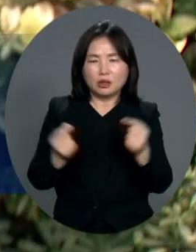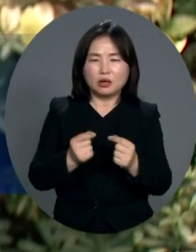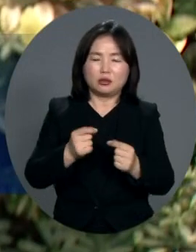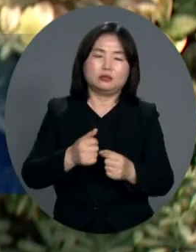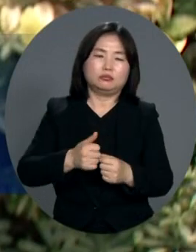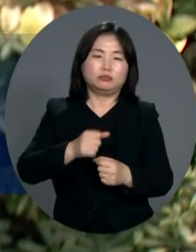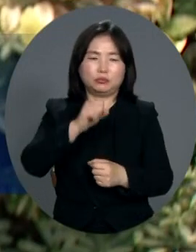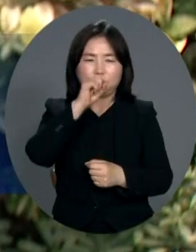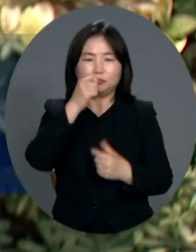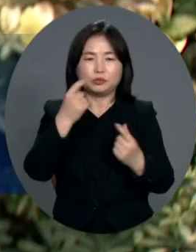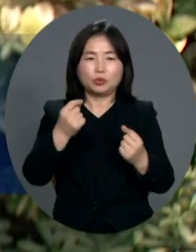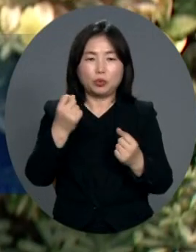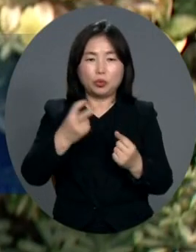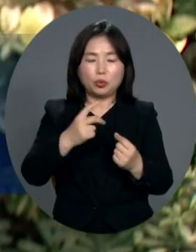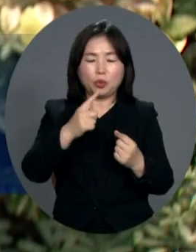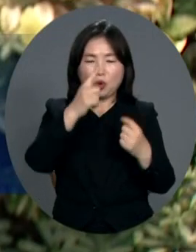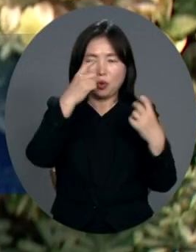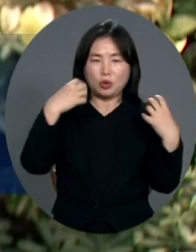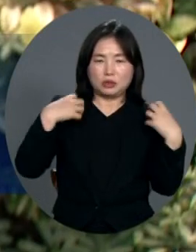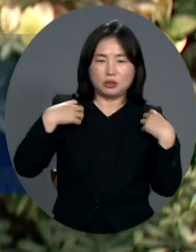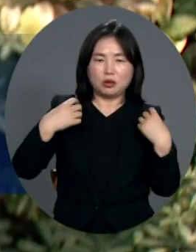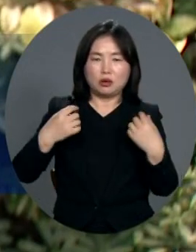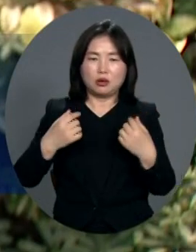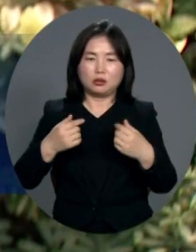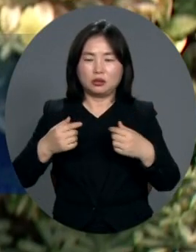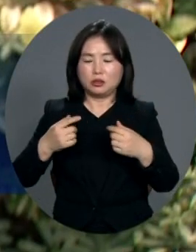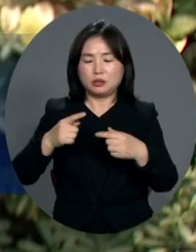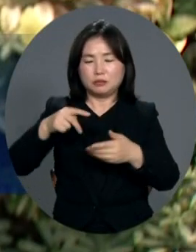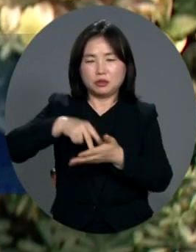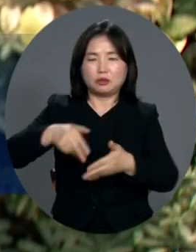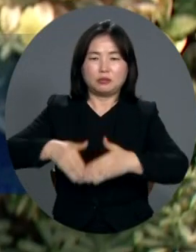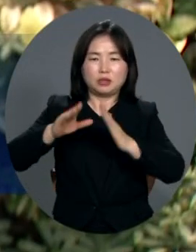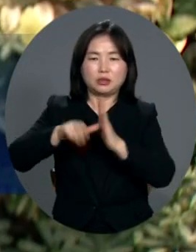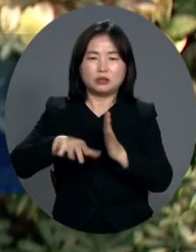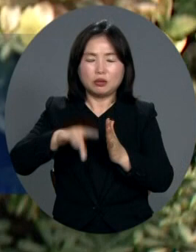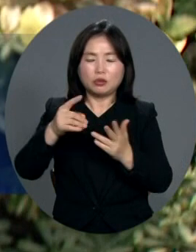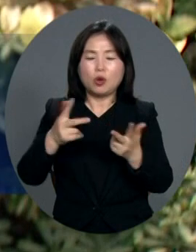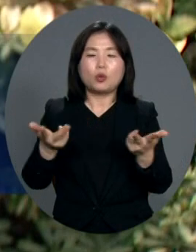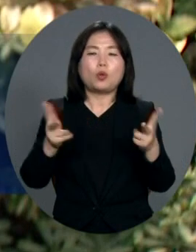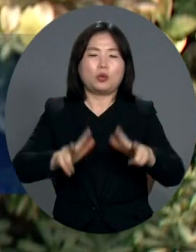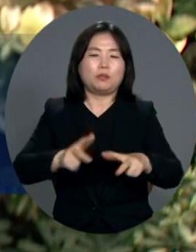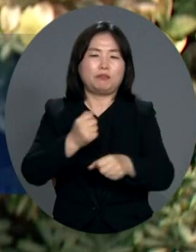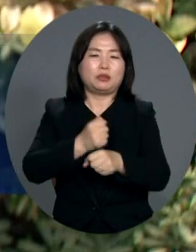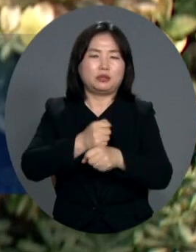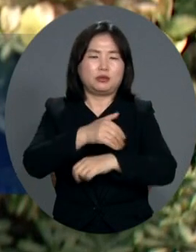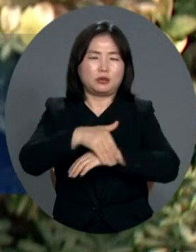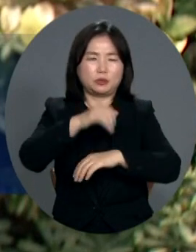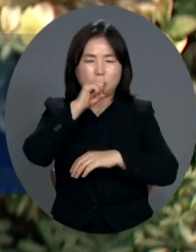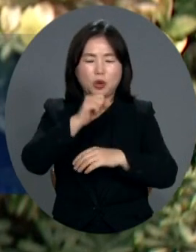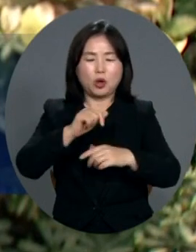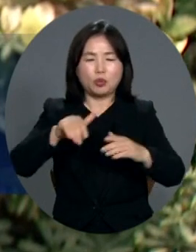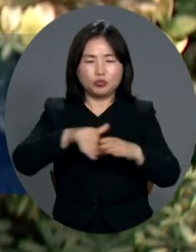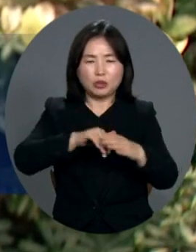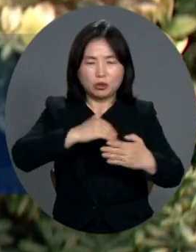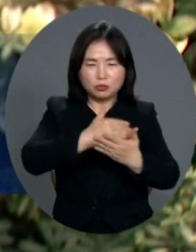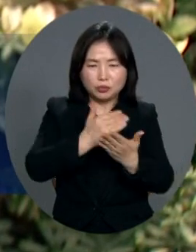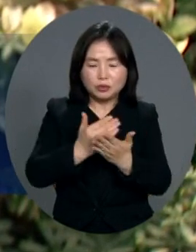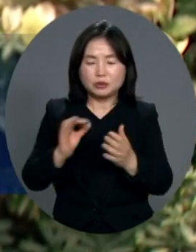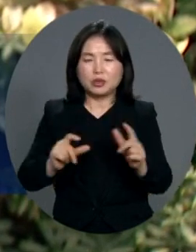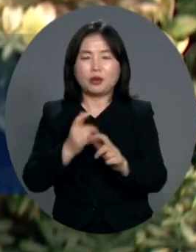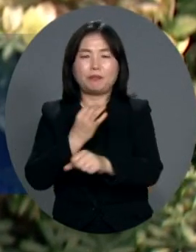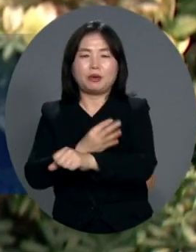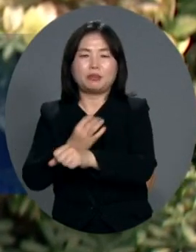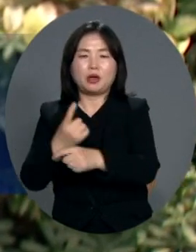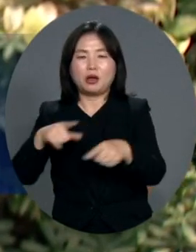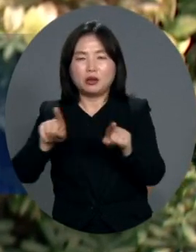되고요. 그러면서 관청에서 이걸 조성할 때 처음부터 완전히 공원으로 기획을 해가지고 다양한 문화시설과 또는 생활